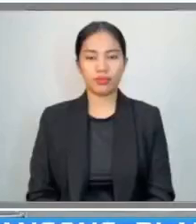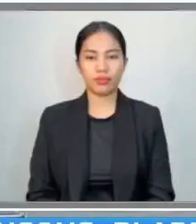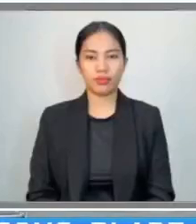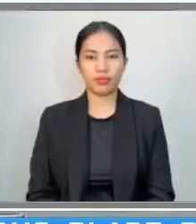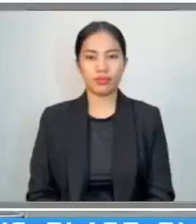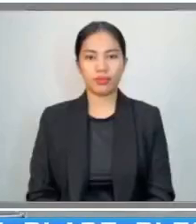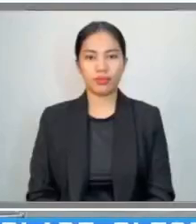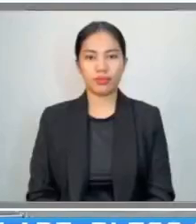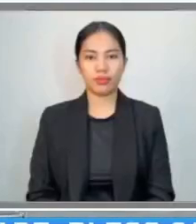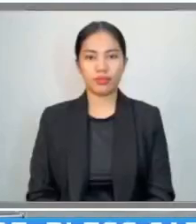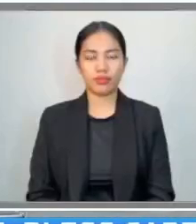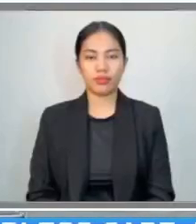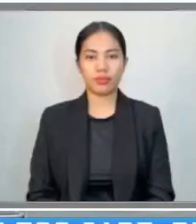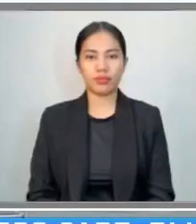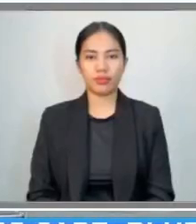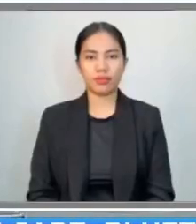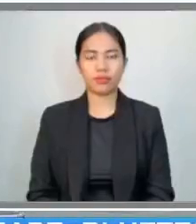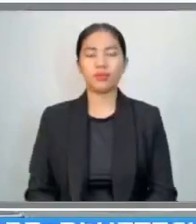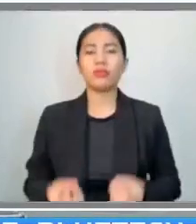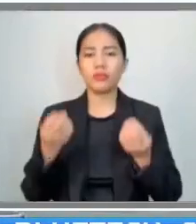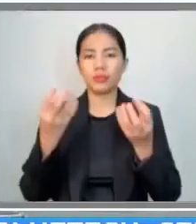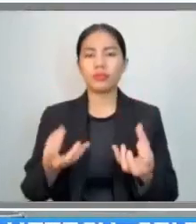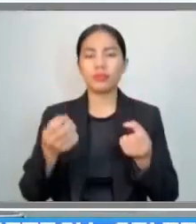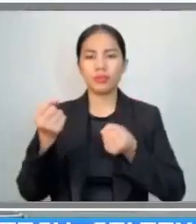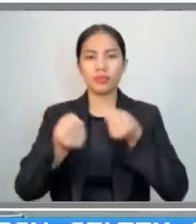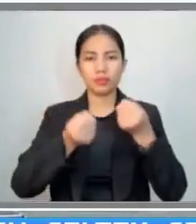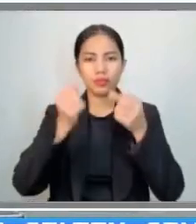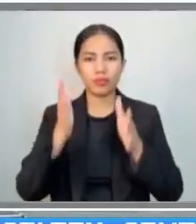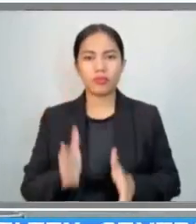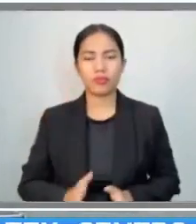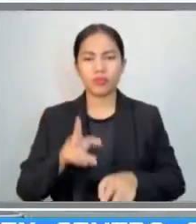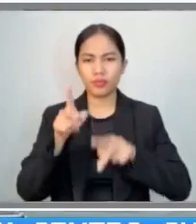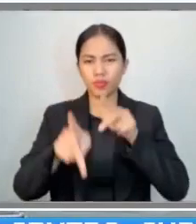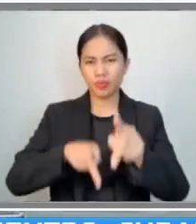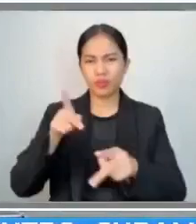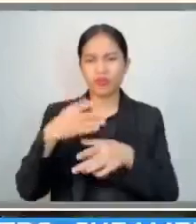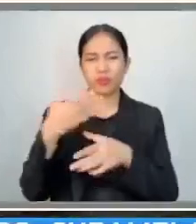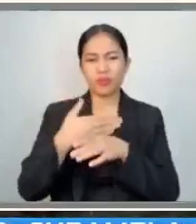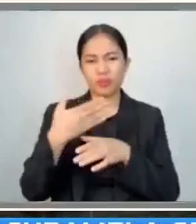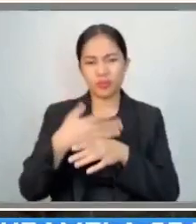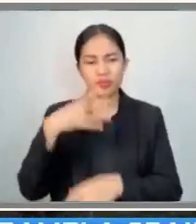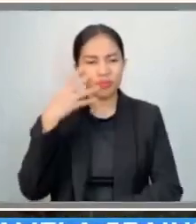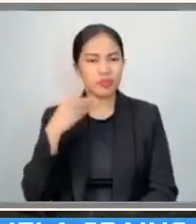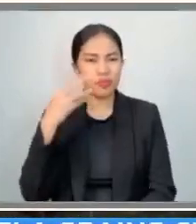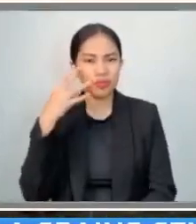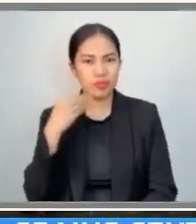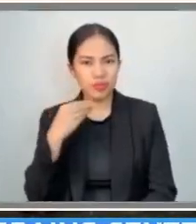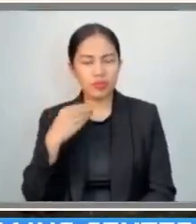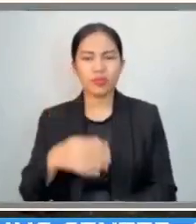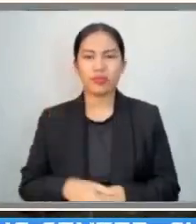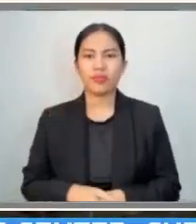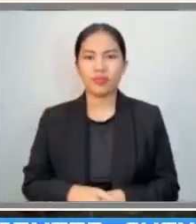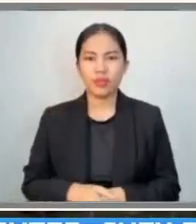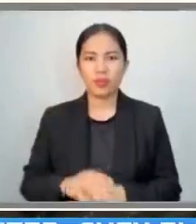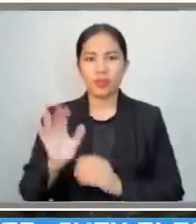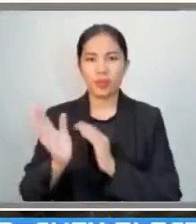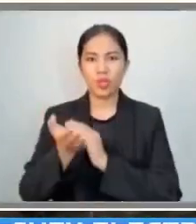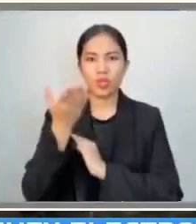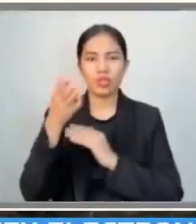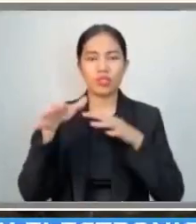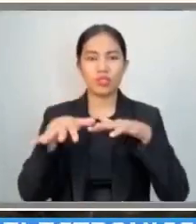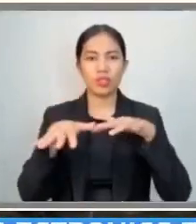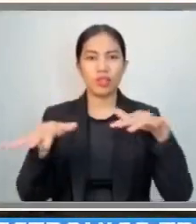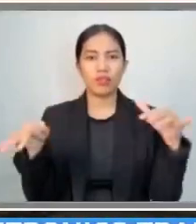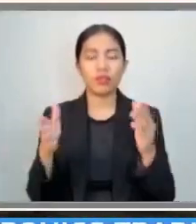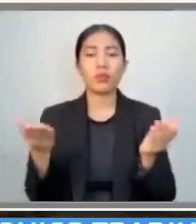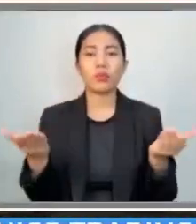daan-daang motorista po at ah pasahero ang naapektuhan ng matinding morning traffic kanina po yan diyan sa may Eds